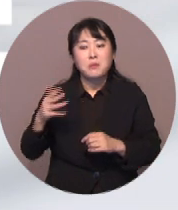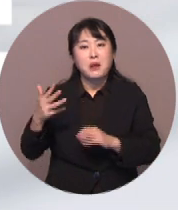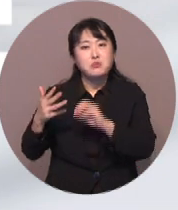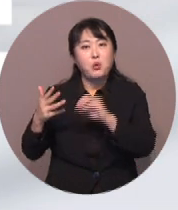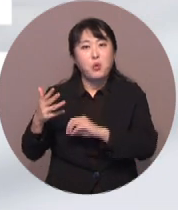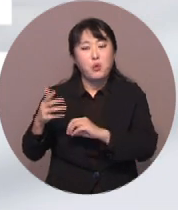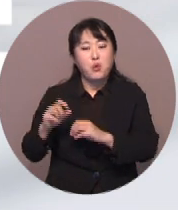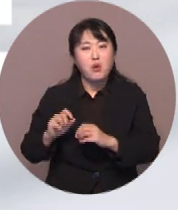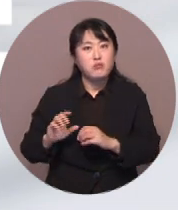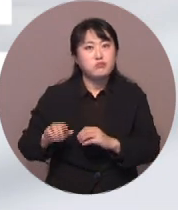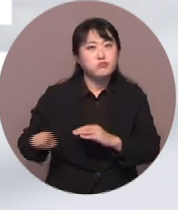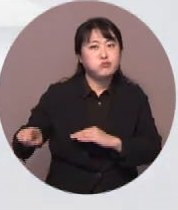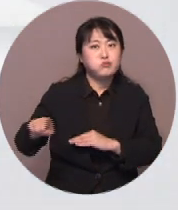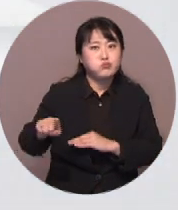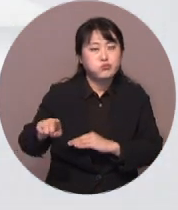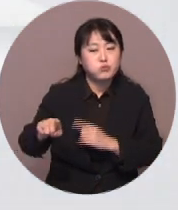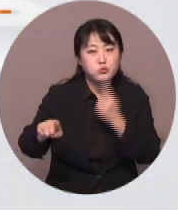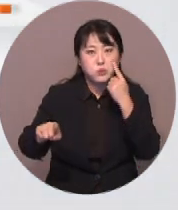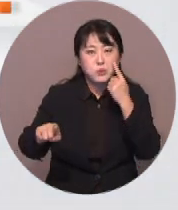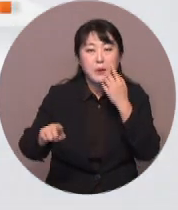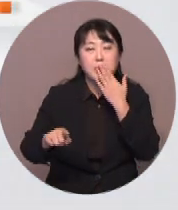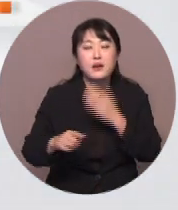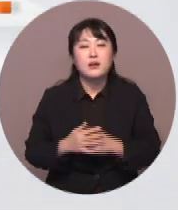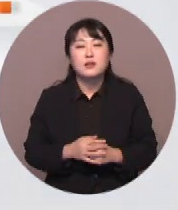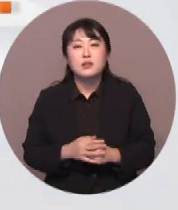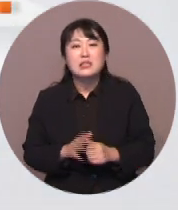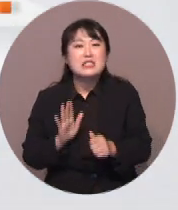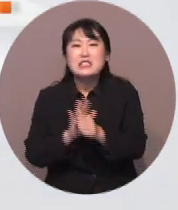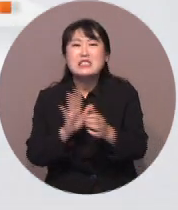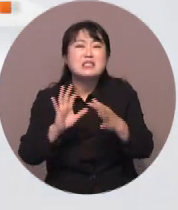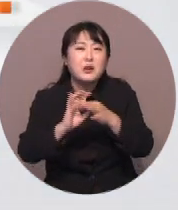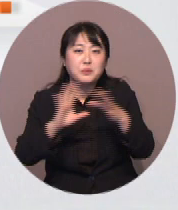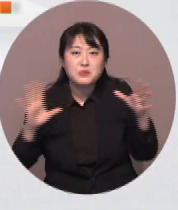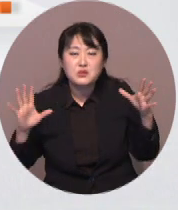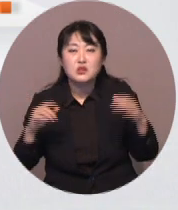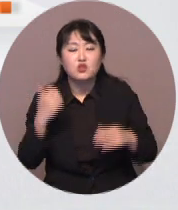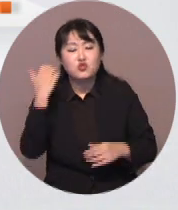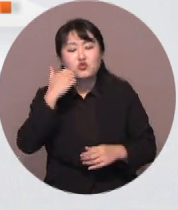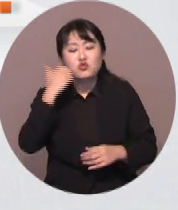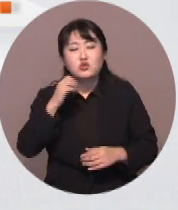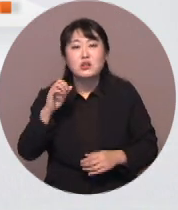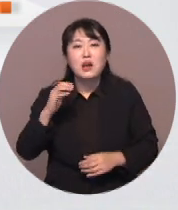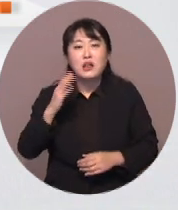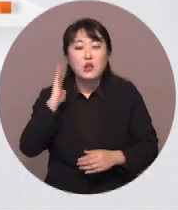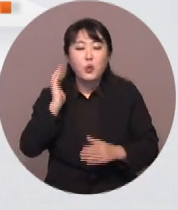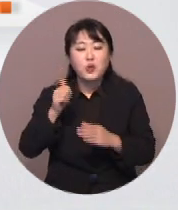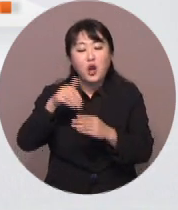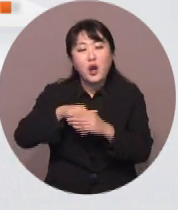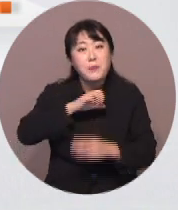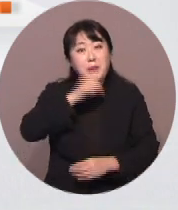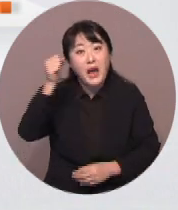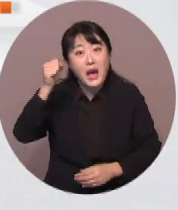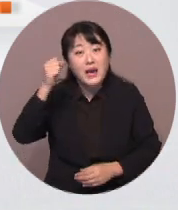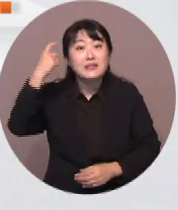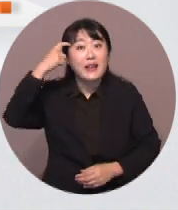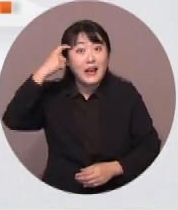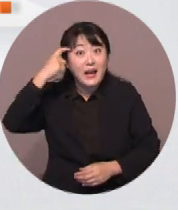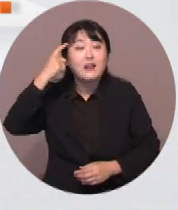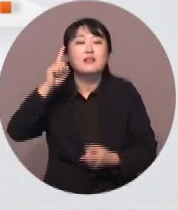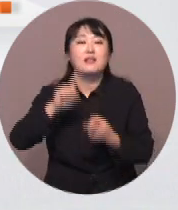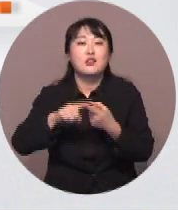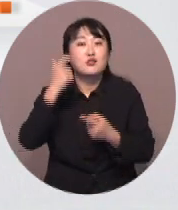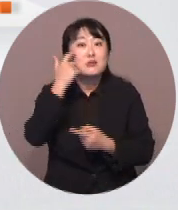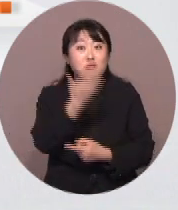새인 점이 눈에 띕니다 지지 여부와 상관없이 어떤 후보가 당선될 가능성이 높다고 생각한 해내는